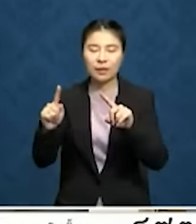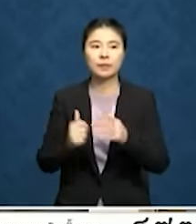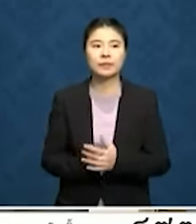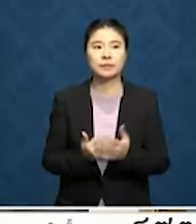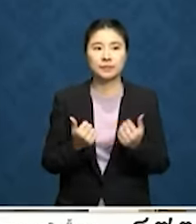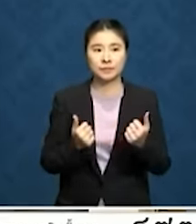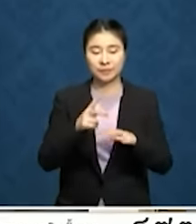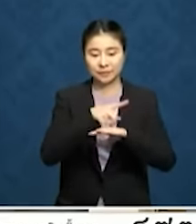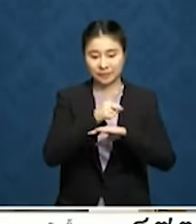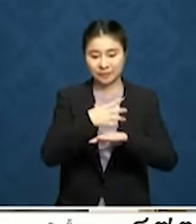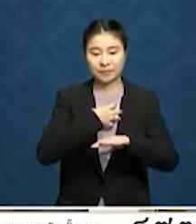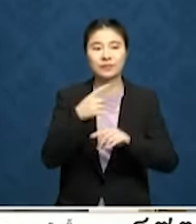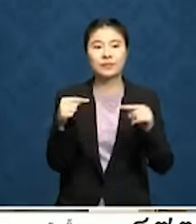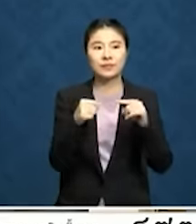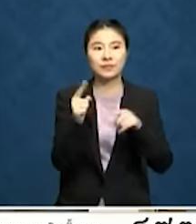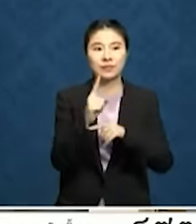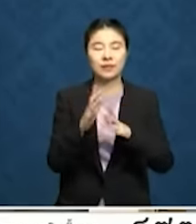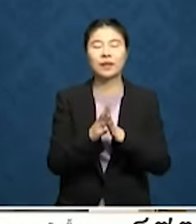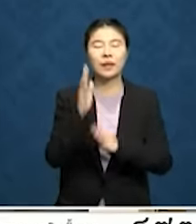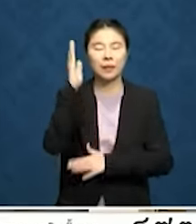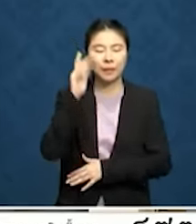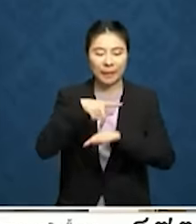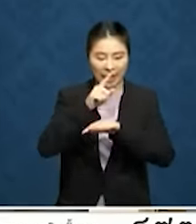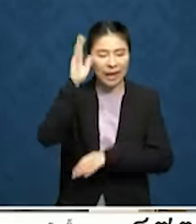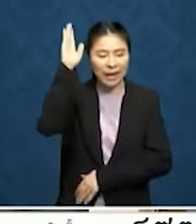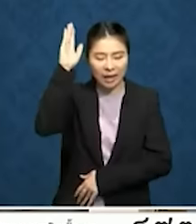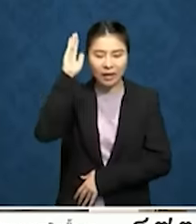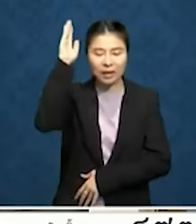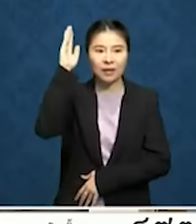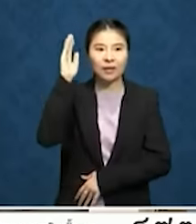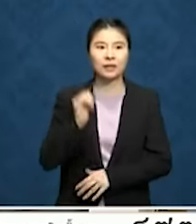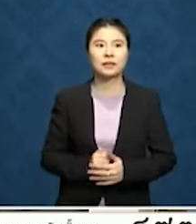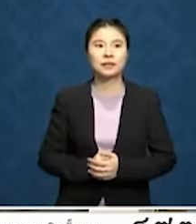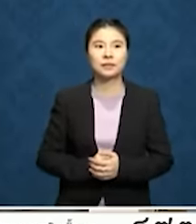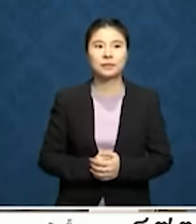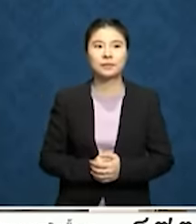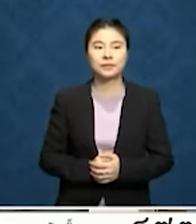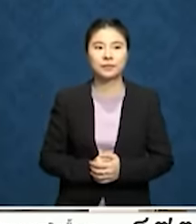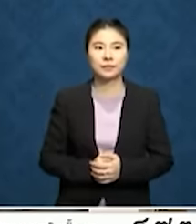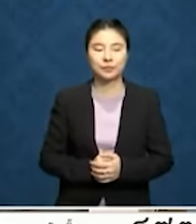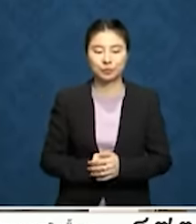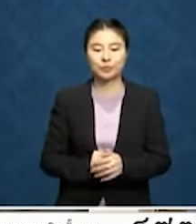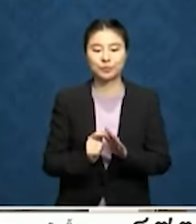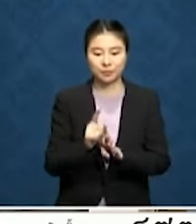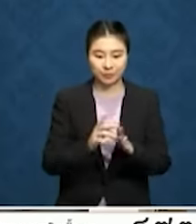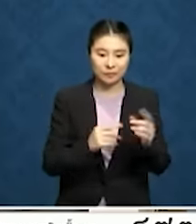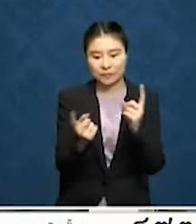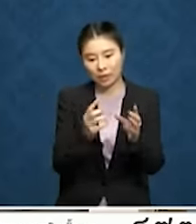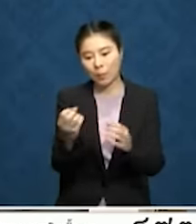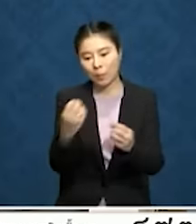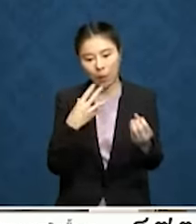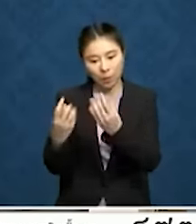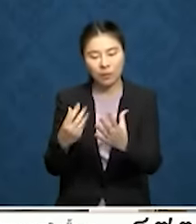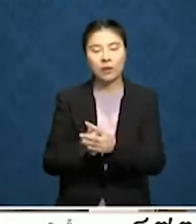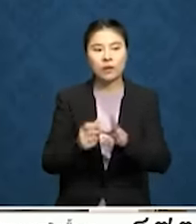ท่านประธานครับ ขอเอาอย่างนี้เดี๋ยวเพราะว่าพูดไปก็นั่นไปกันครับก็รับความคิดเห็นก็อยู่ตรงนี้จะ